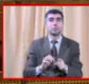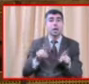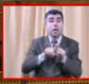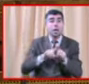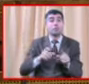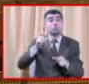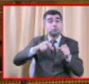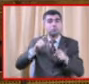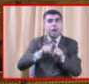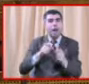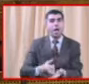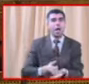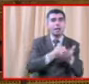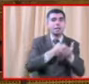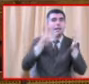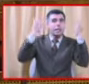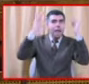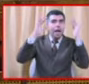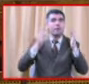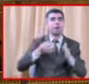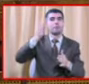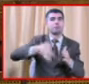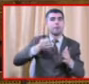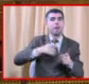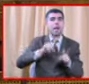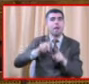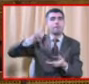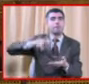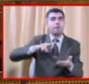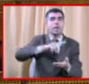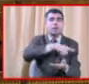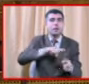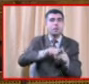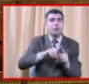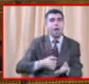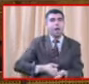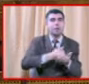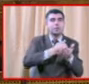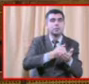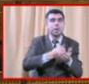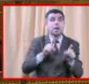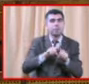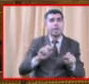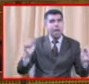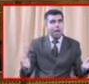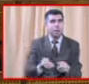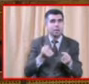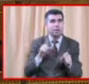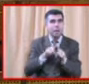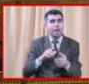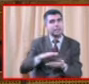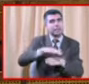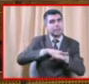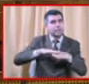الطاقة إنتاجية. الثقافة اليوم أصبحت واحد المجال للاستثمار أيضا. فندعوكم السيد الوزير أن تنسقوا